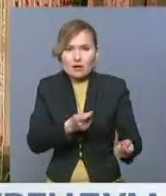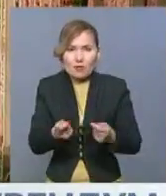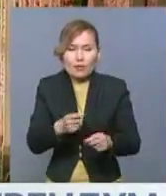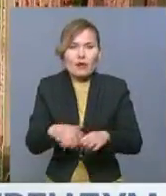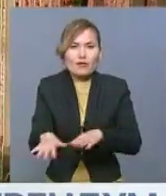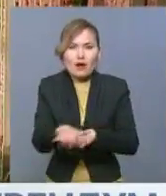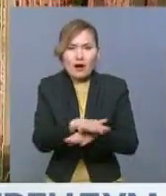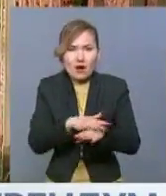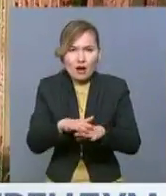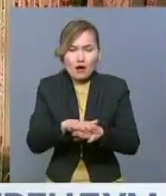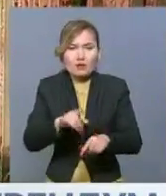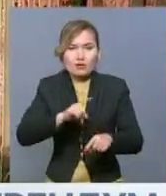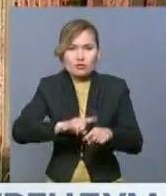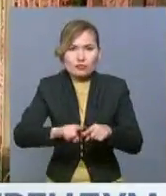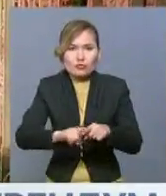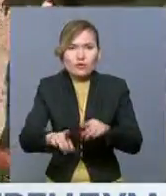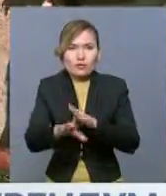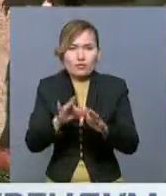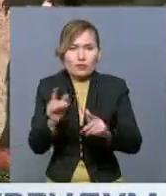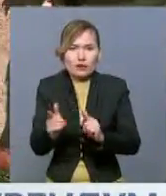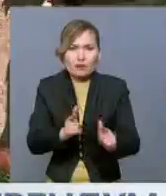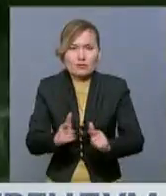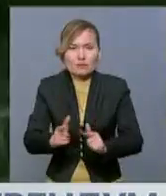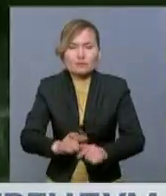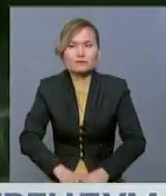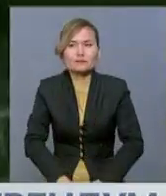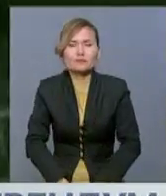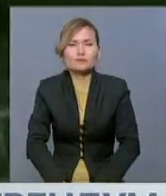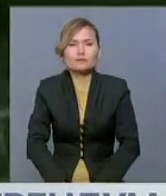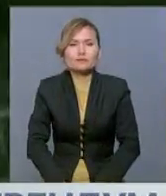пікіріне құлақ асатыны